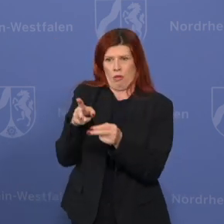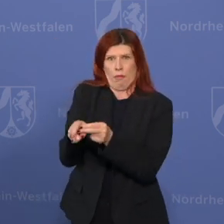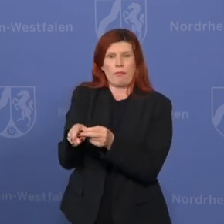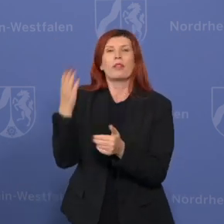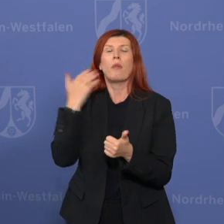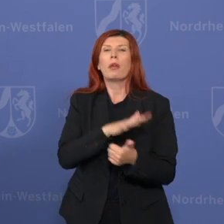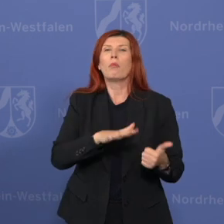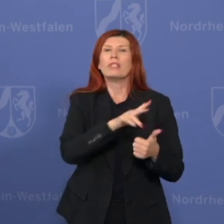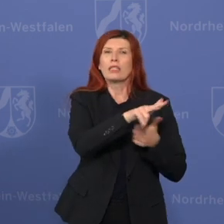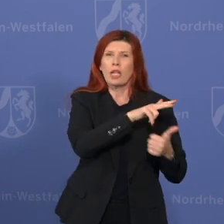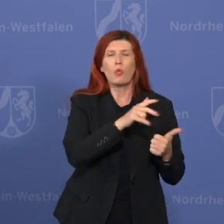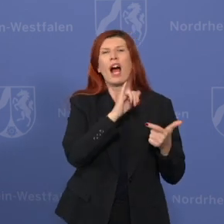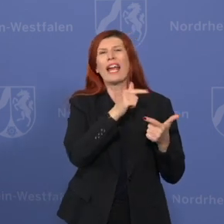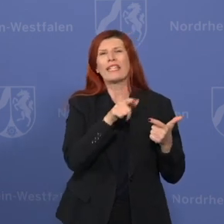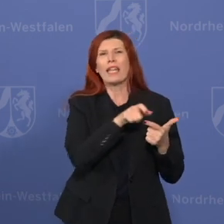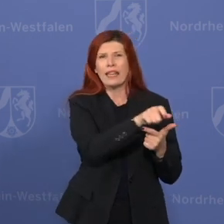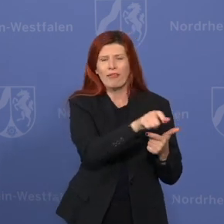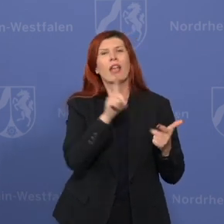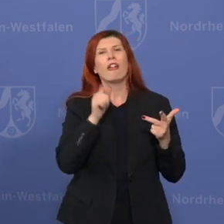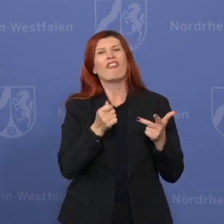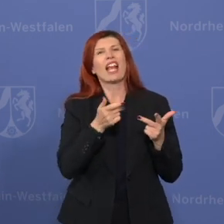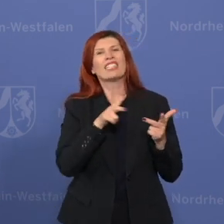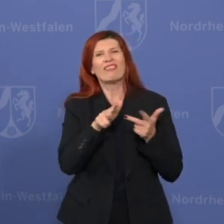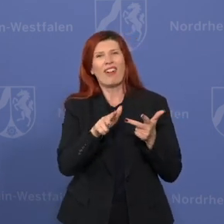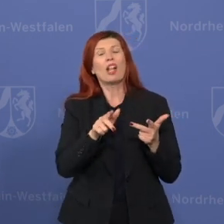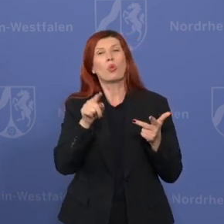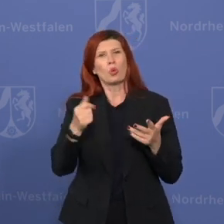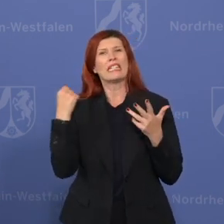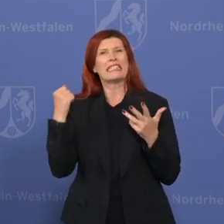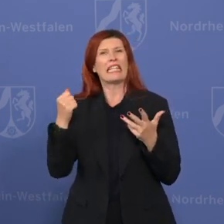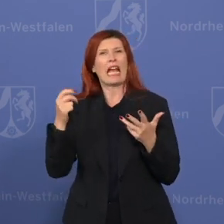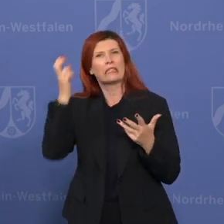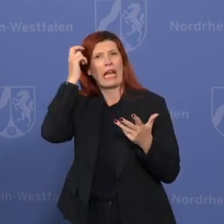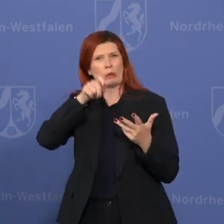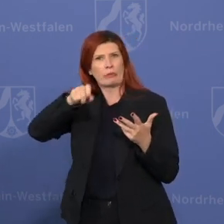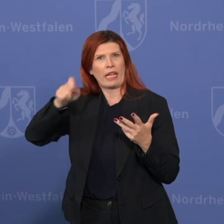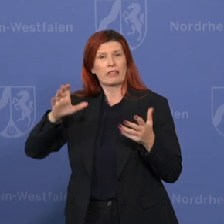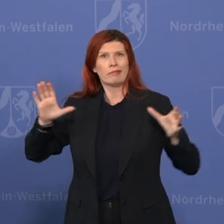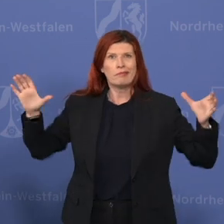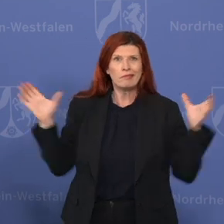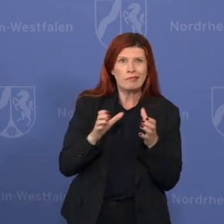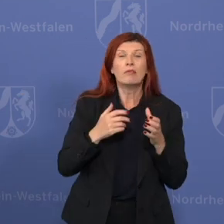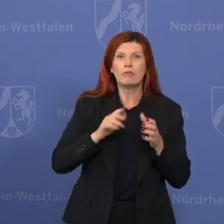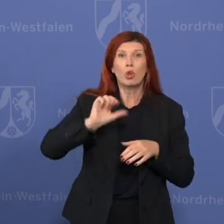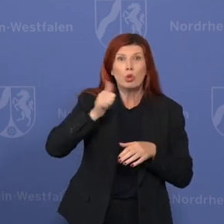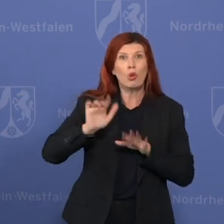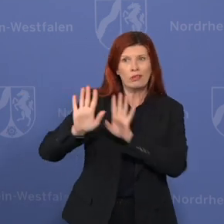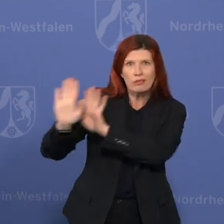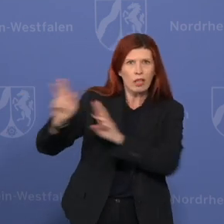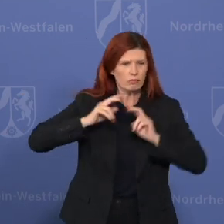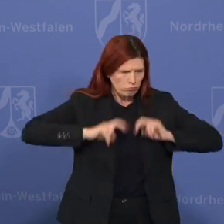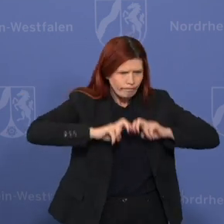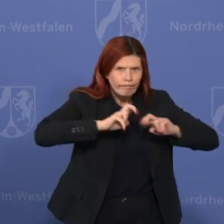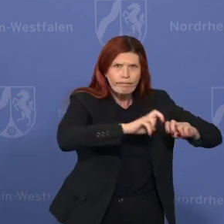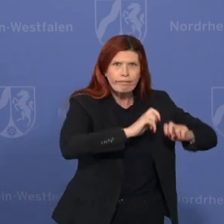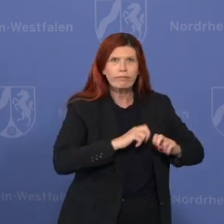der Finanzverwaltung und Sicherheitsexperten genutzt, um alle im Laufe des Programmstarts als problembehaftet bewertete